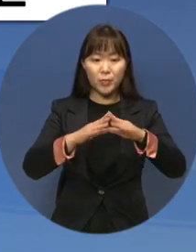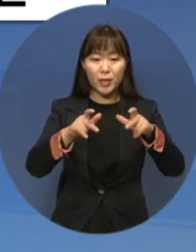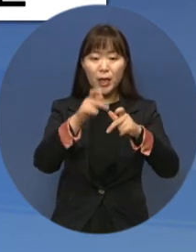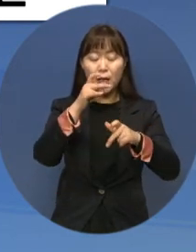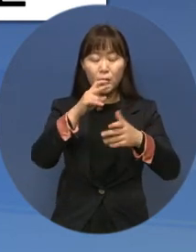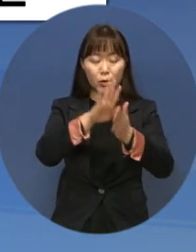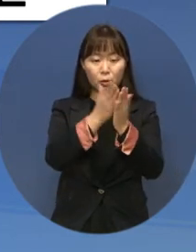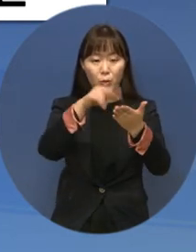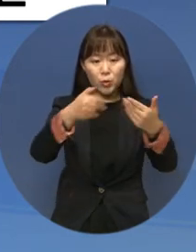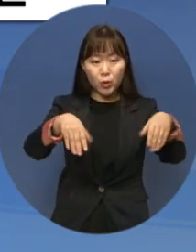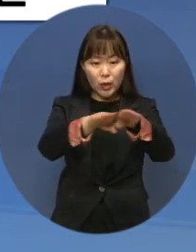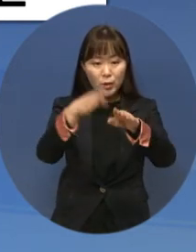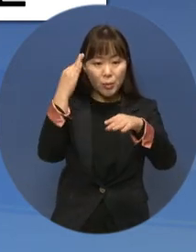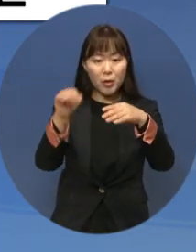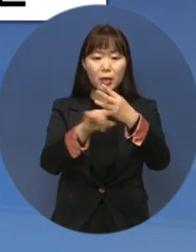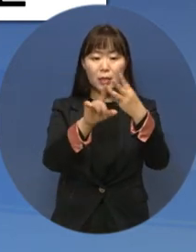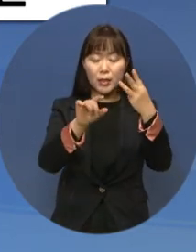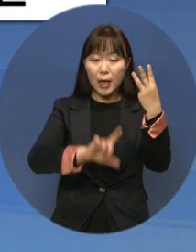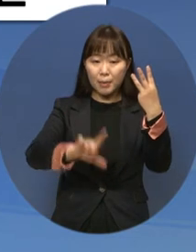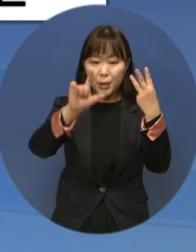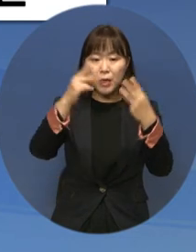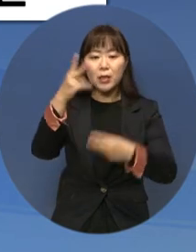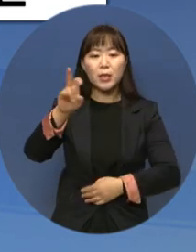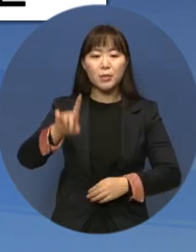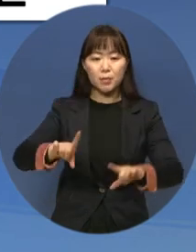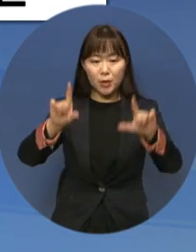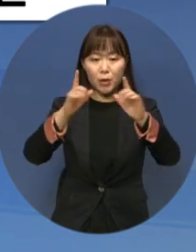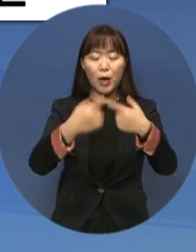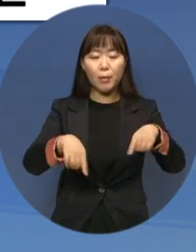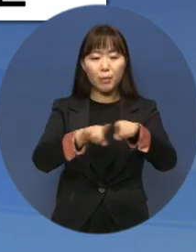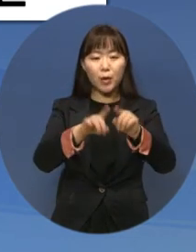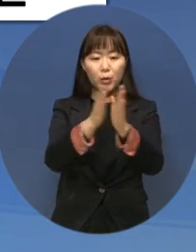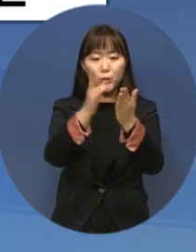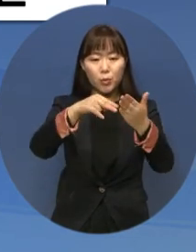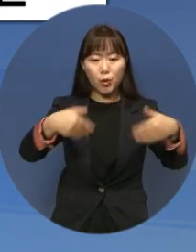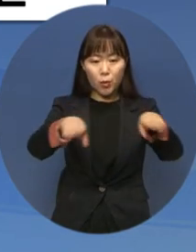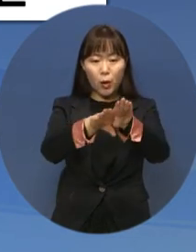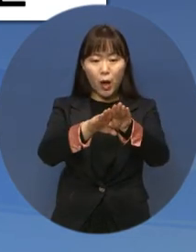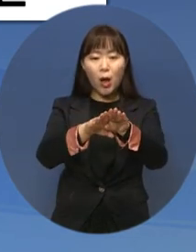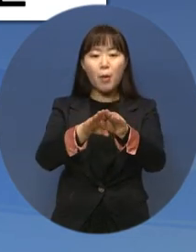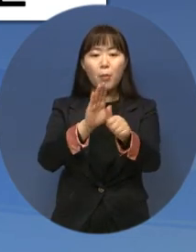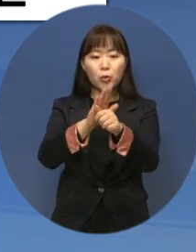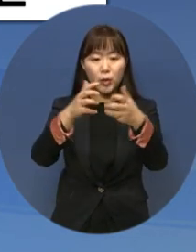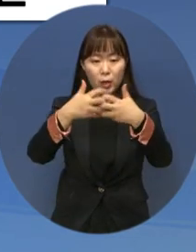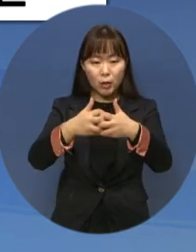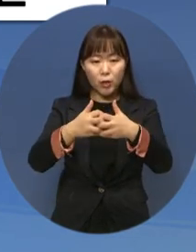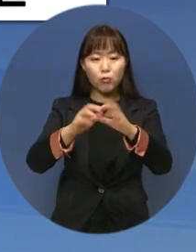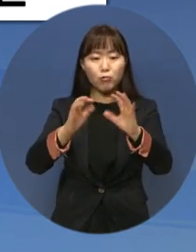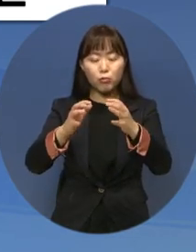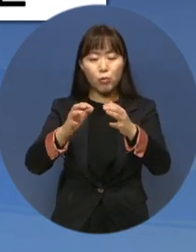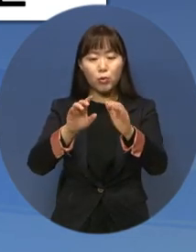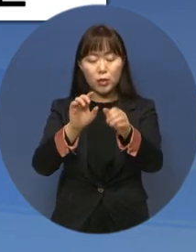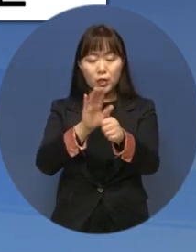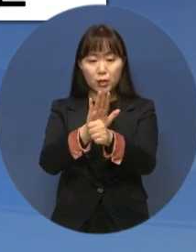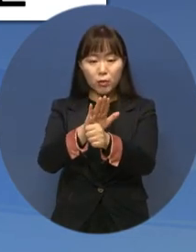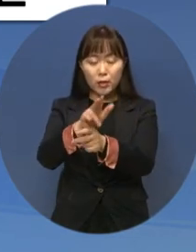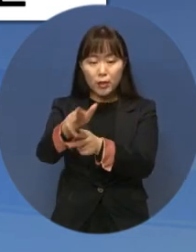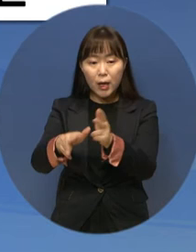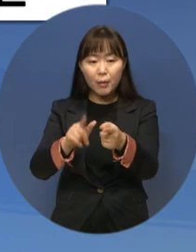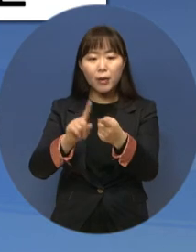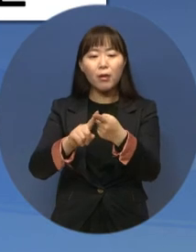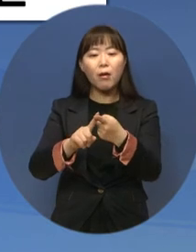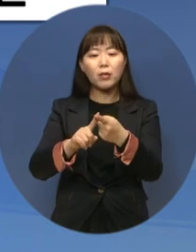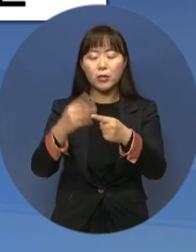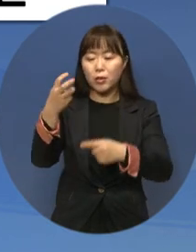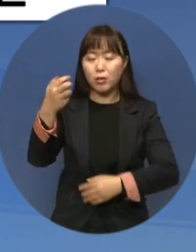국립장애인도서관은 지난 3일 2021년 공공도서관 독서보조기기 국고지원사업에 선정된